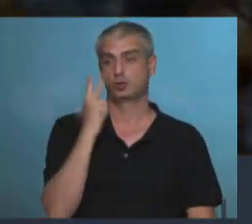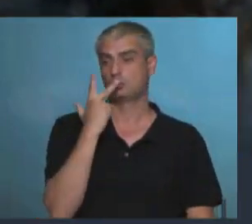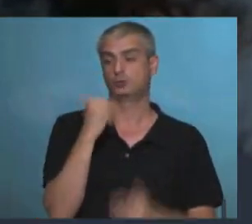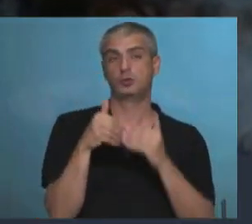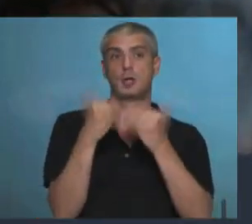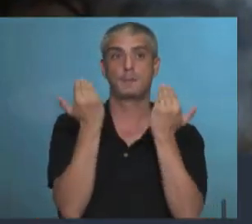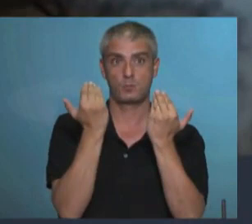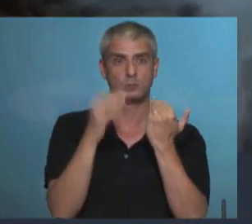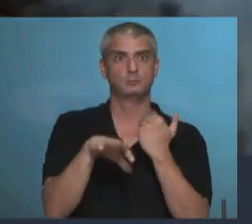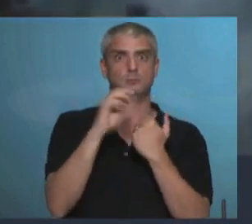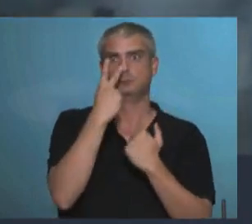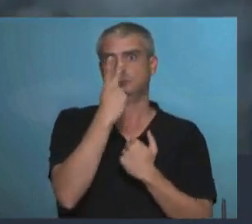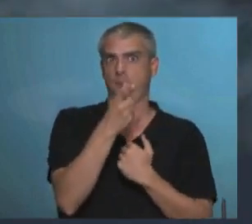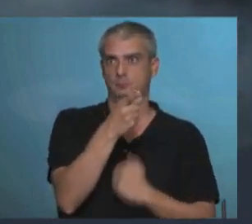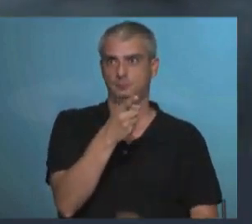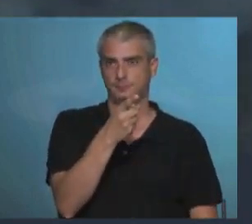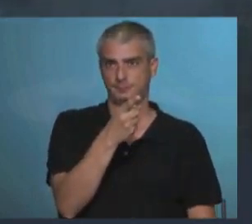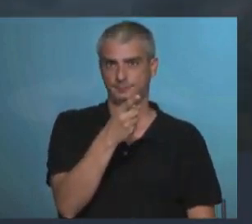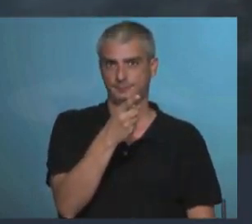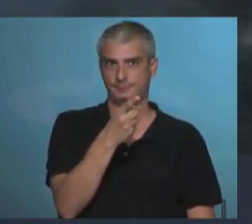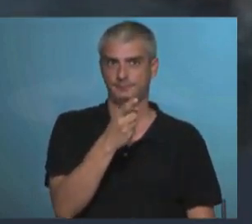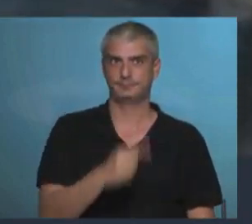בוקר וגילו את המראות האלה.